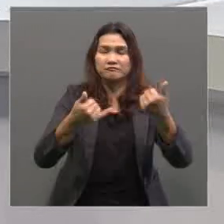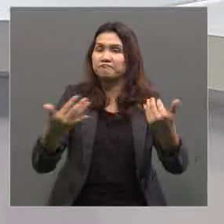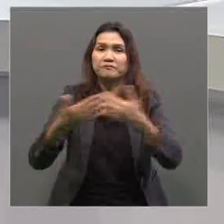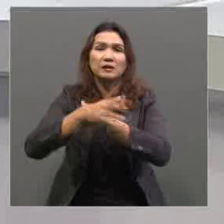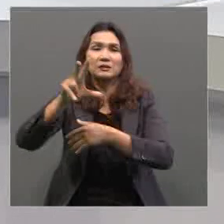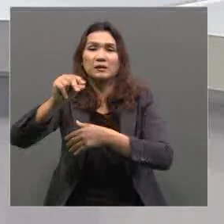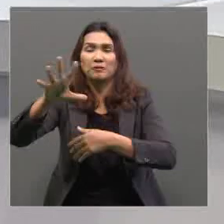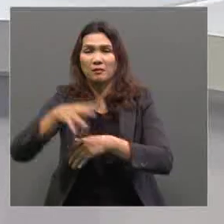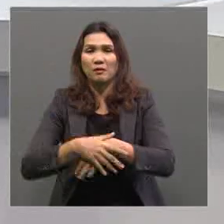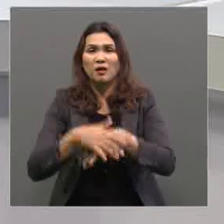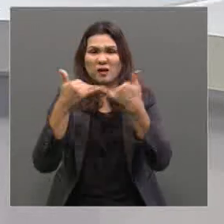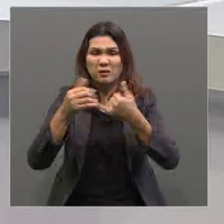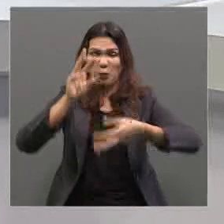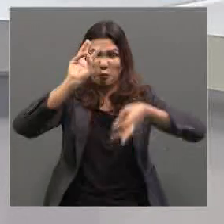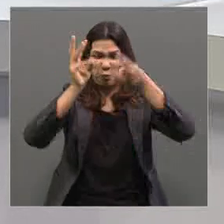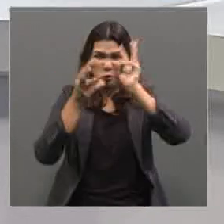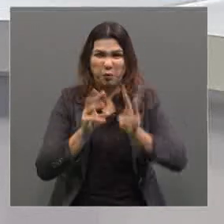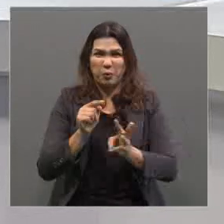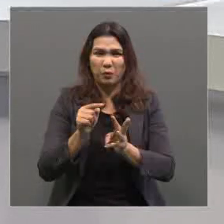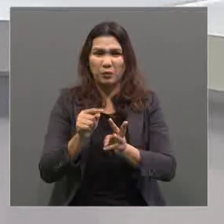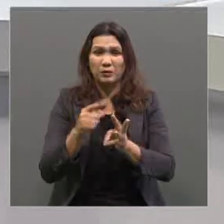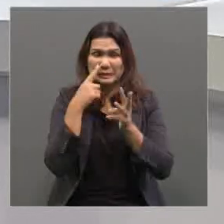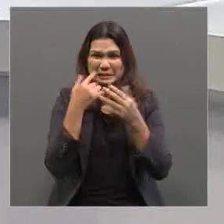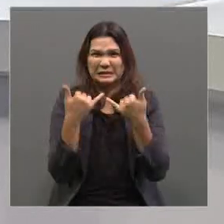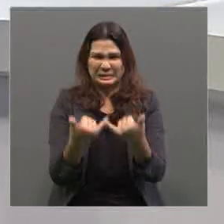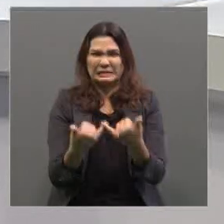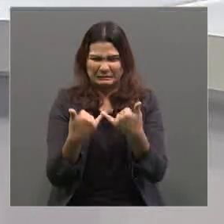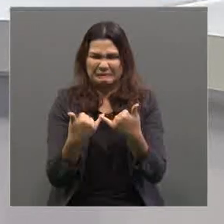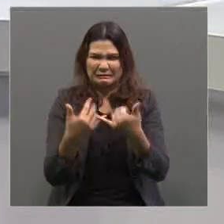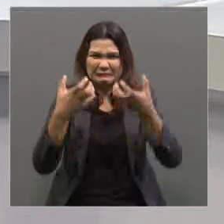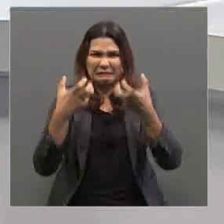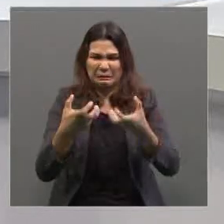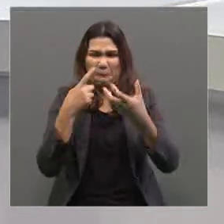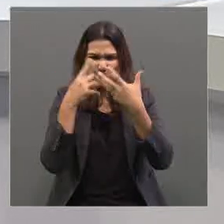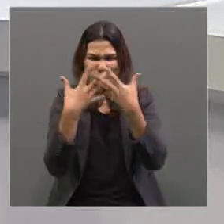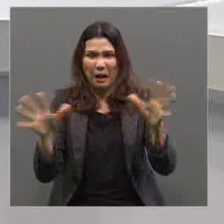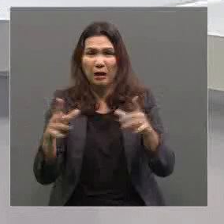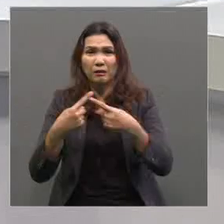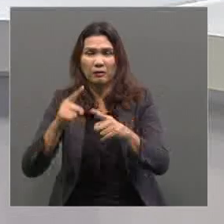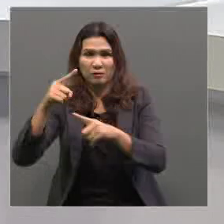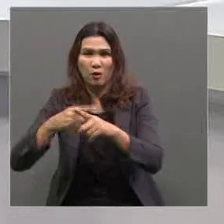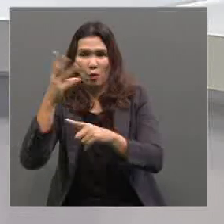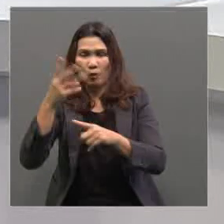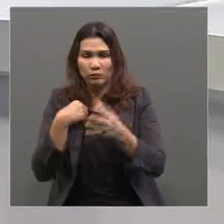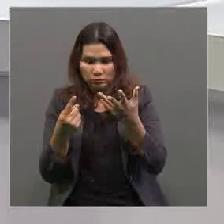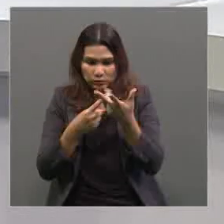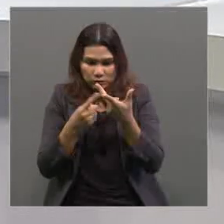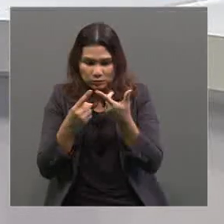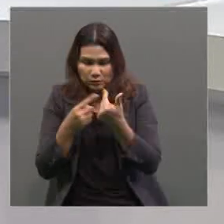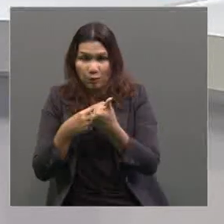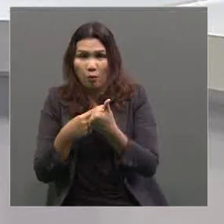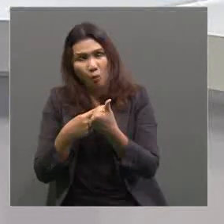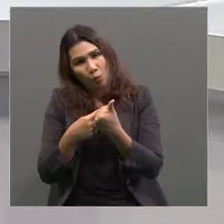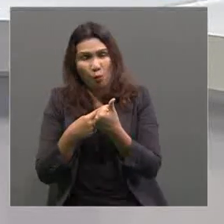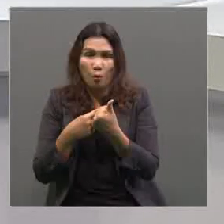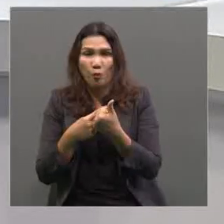ทำให้เรื่องของค่าฝุ่นเนี่ยนะคะคือณปัจจุบันเนี่ย มันเยอะอยู่แล้วใช่ไหมแต่ว่ามิถุนายนนี่ฉันก็นั่งนับเดือนดูเหมือนกันนะมันอ